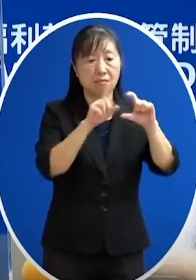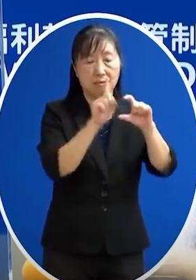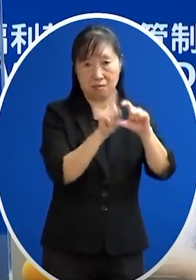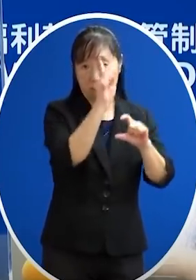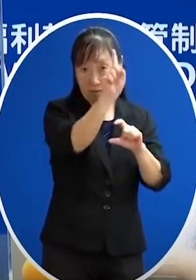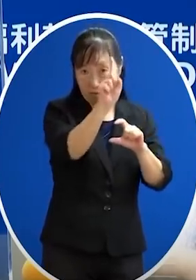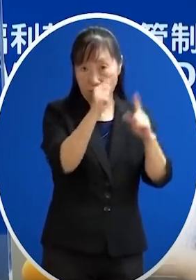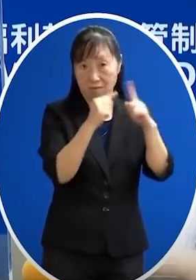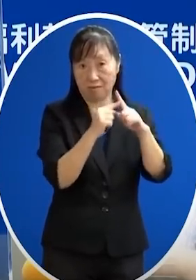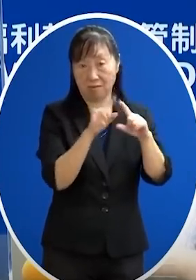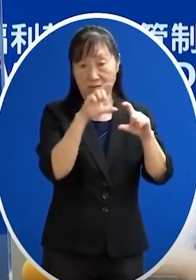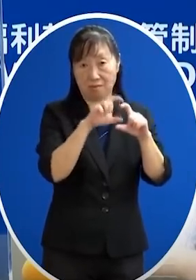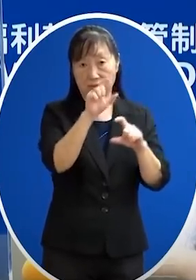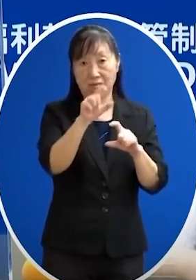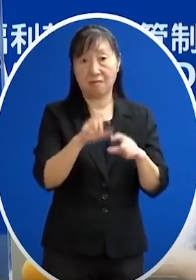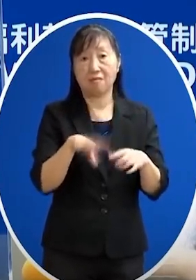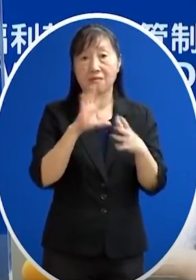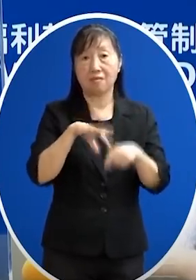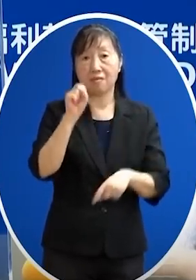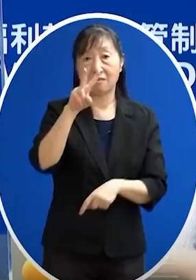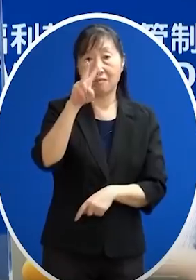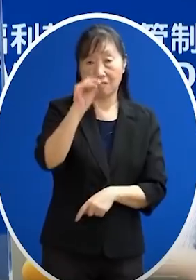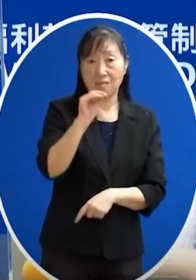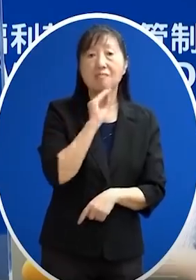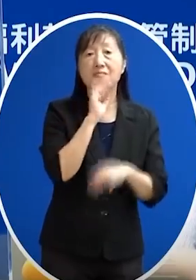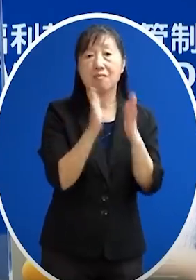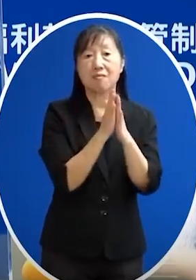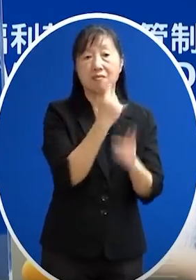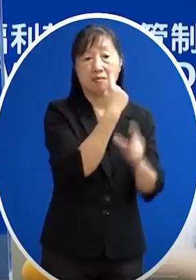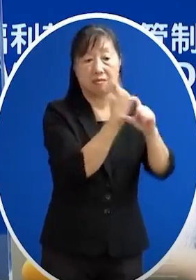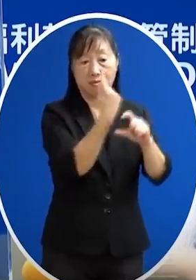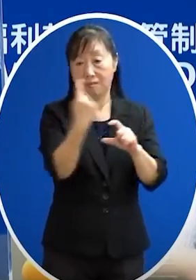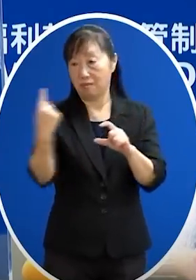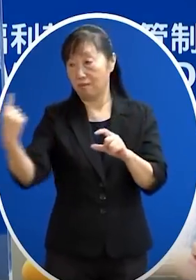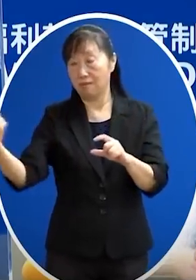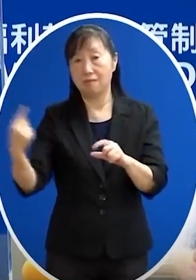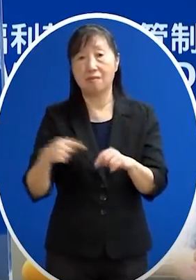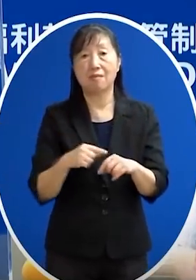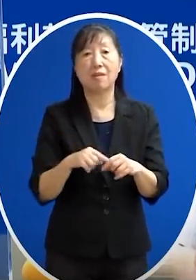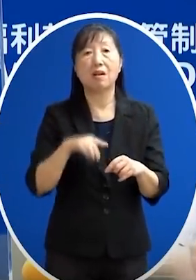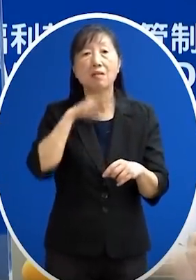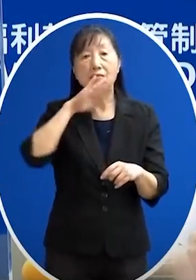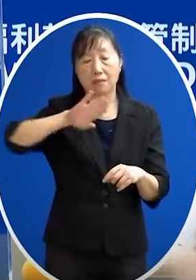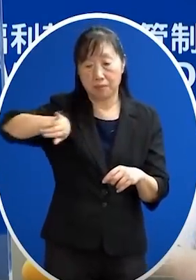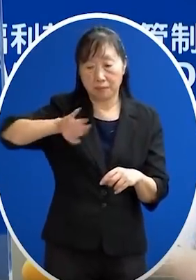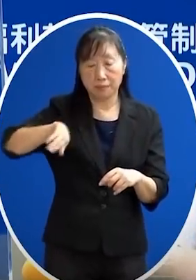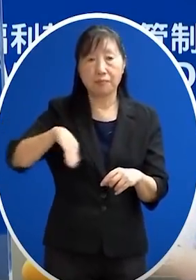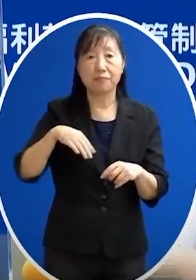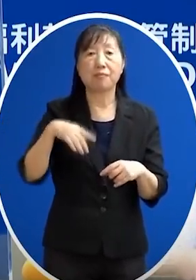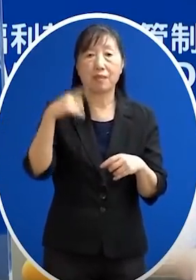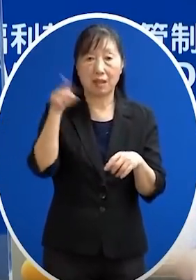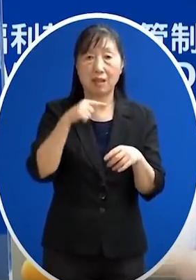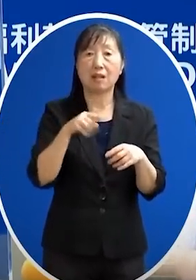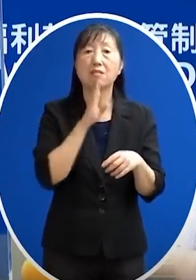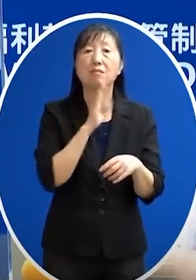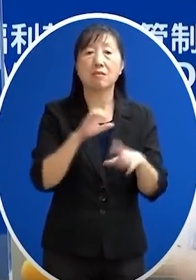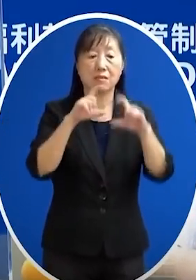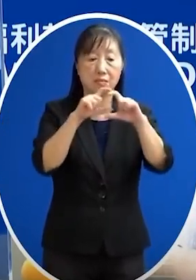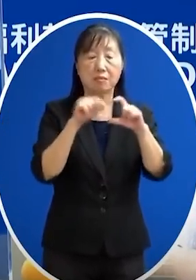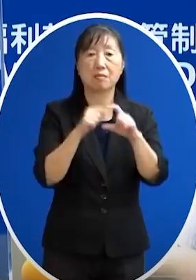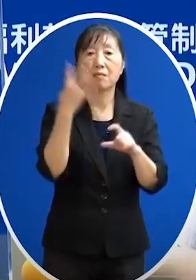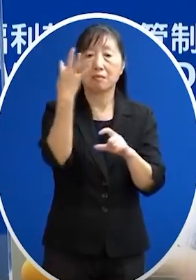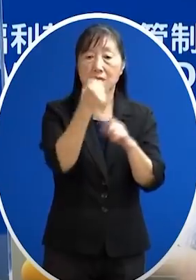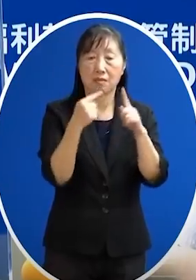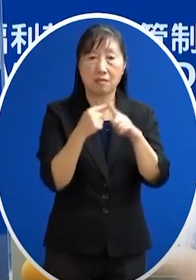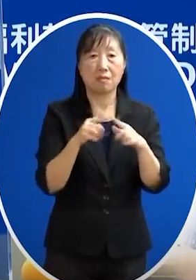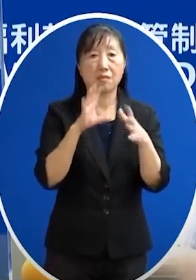约上是前200万剂是单剂型。那后面的才是多剂型的，所以它不会有像平常这样子抽